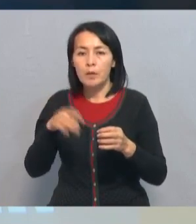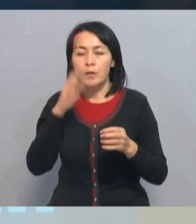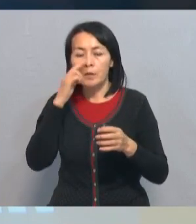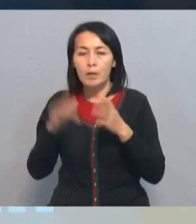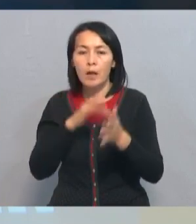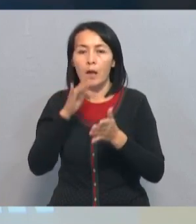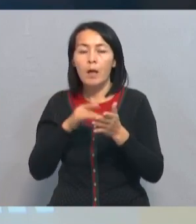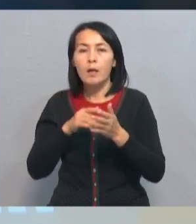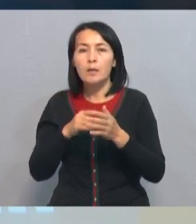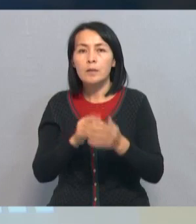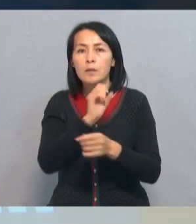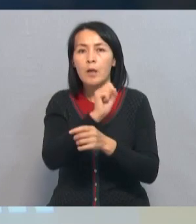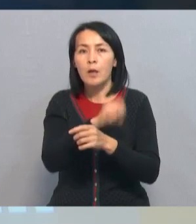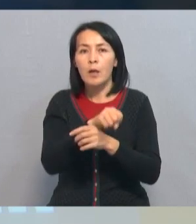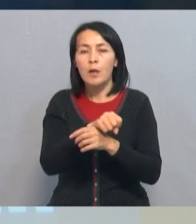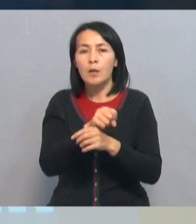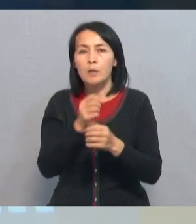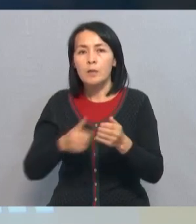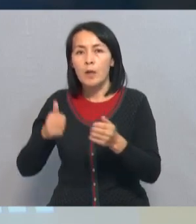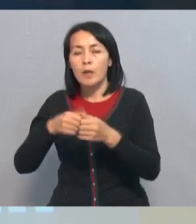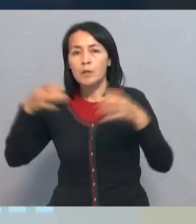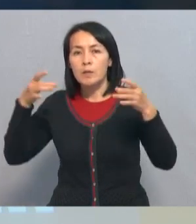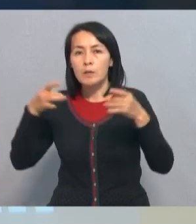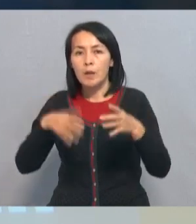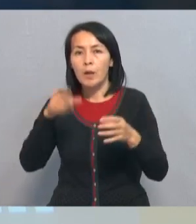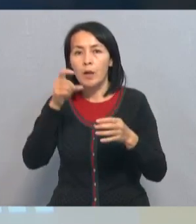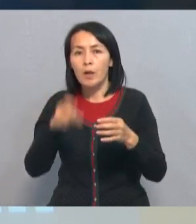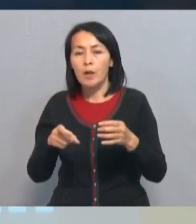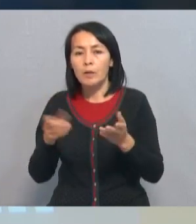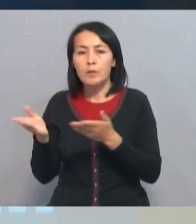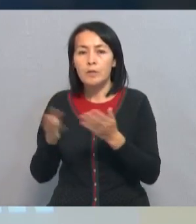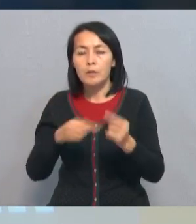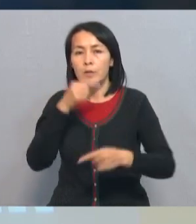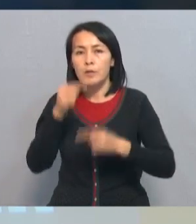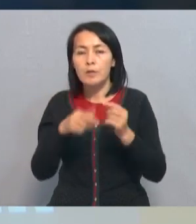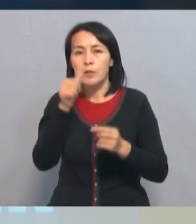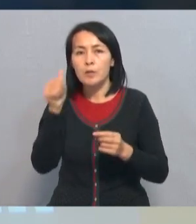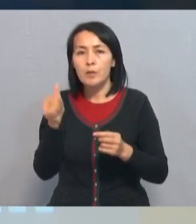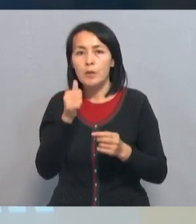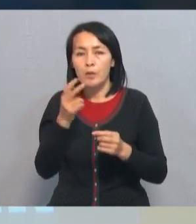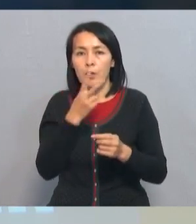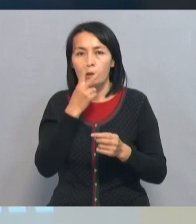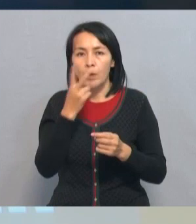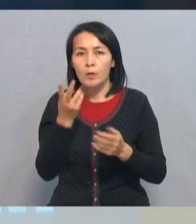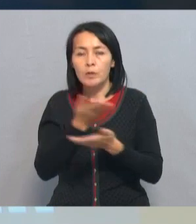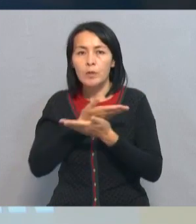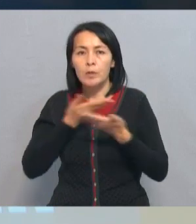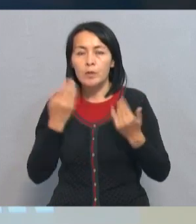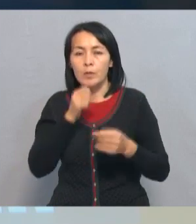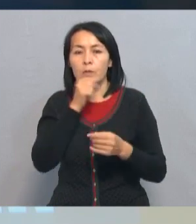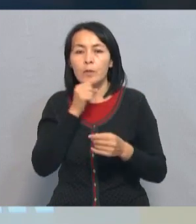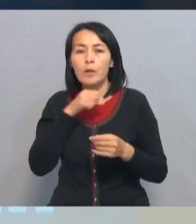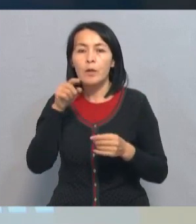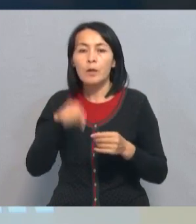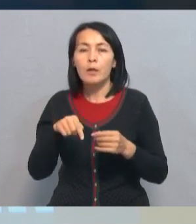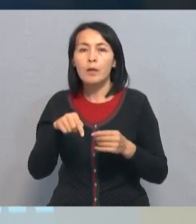мегаполиса. Припарковавший скутер возле одной из гостиниц, горожанин, вернувшись через полчаса, обнаружил пропажу транспорта.